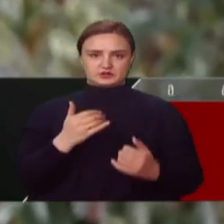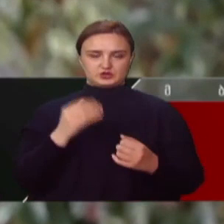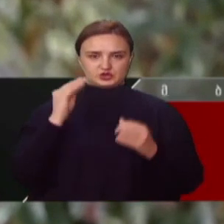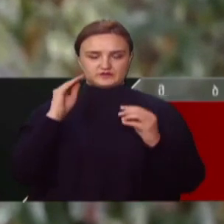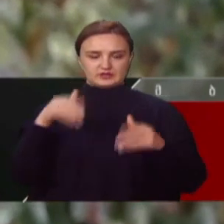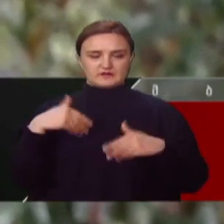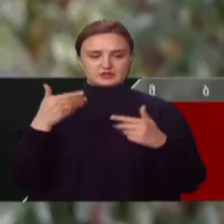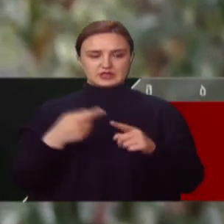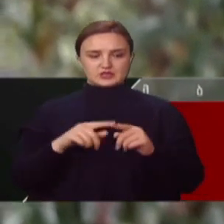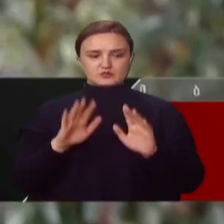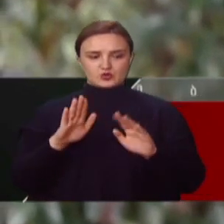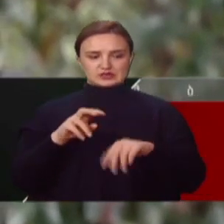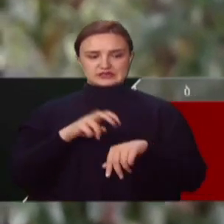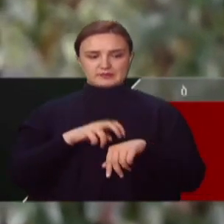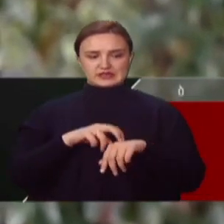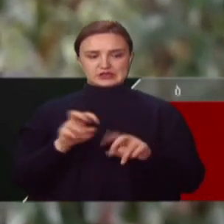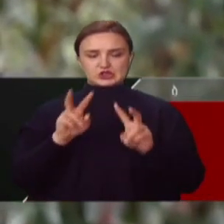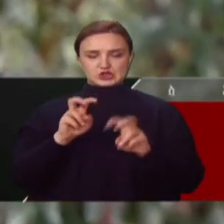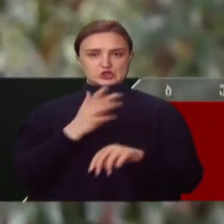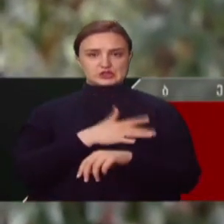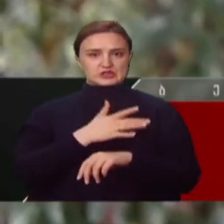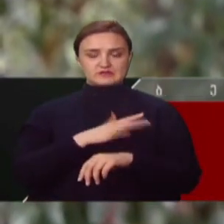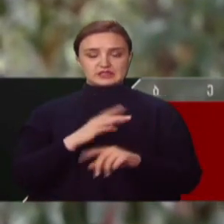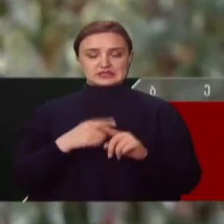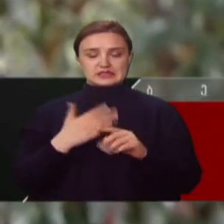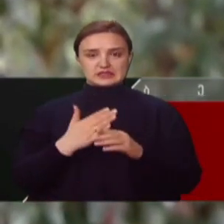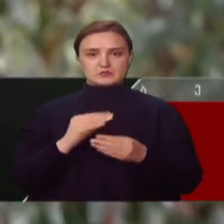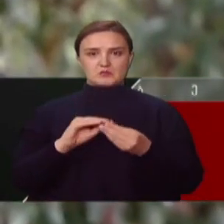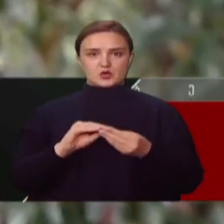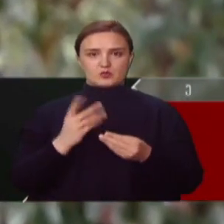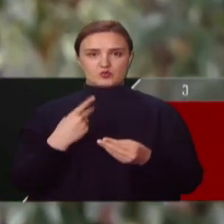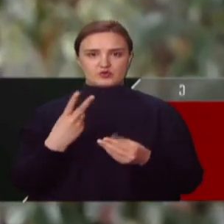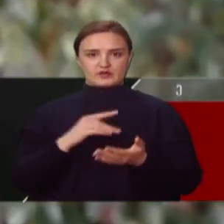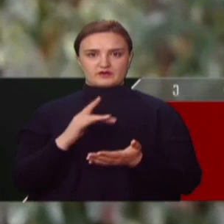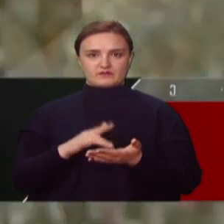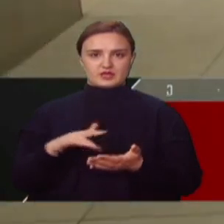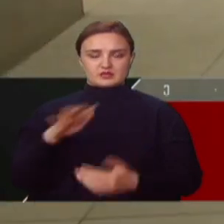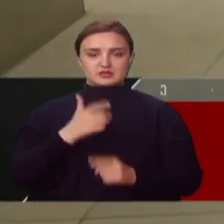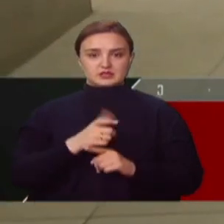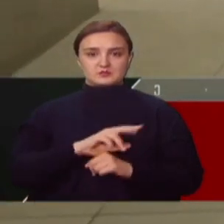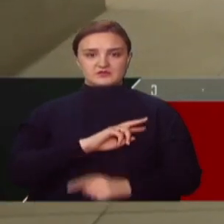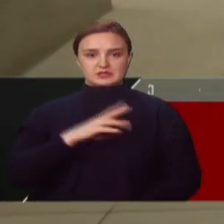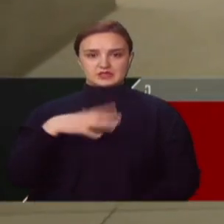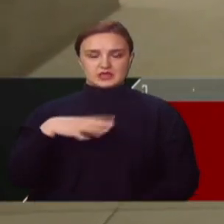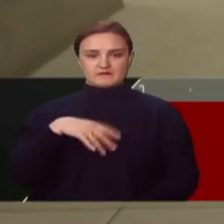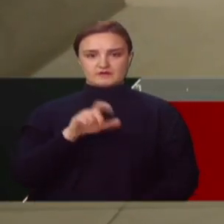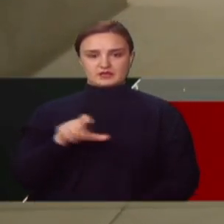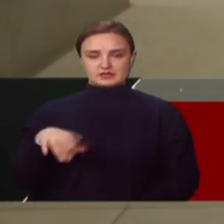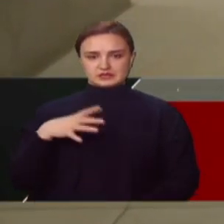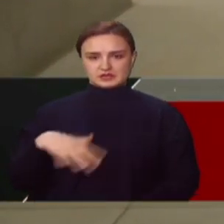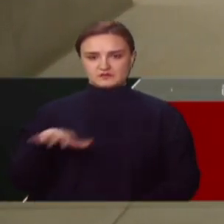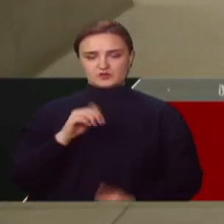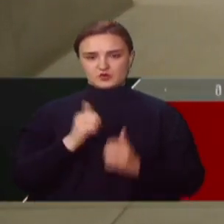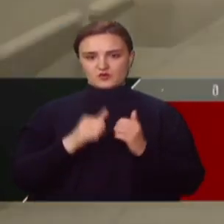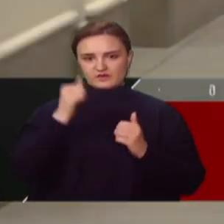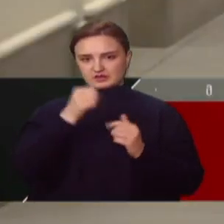არის მხოლოდ სამედიცინო სერვისები. ეს არის მეგობრობა ორ ქვეყანას შორის. ჩვენ გვიყვარს ქართველი ხალხი. საქართველოში ყოველწლიურად